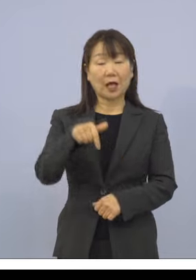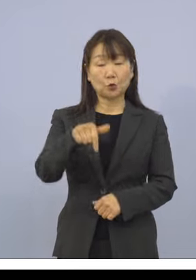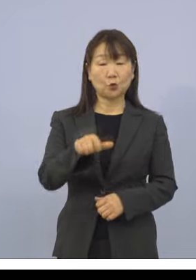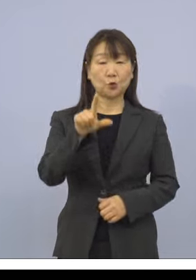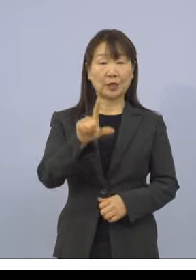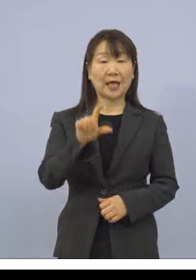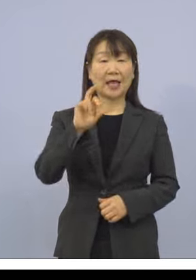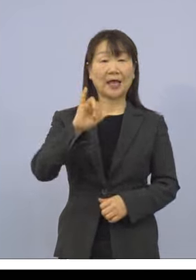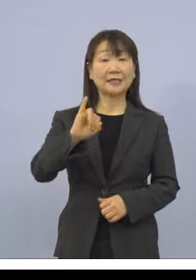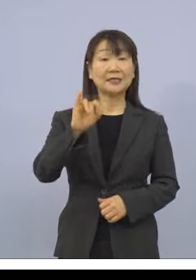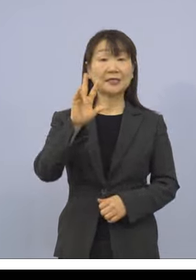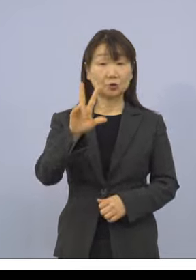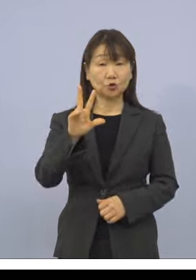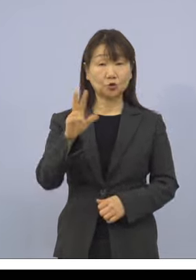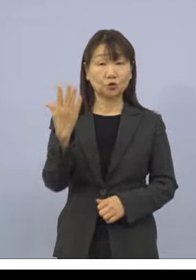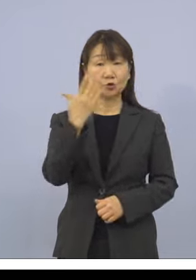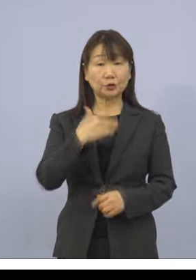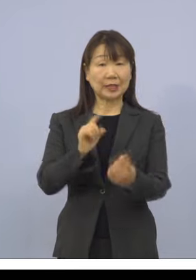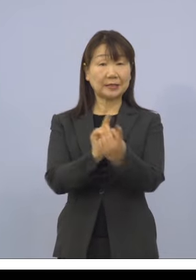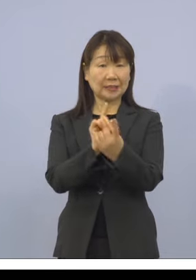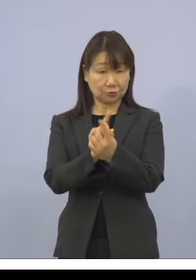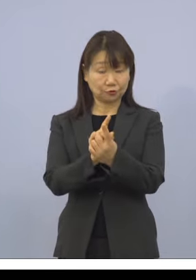含めた事前のですね、